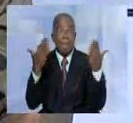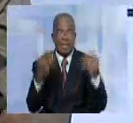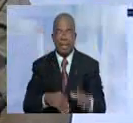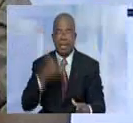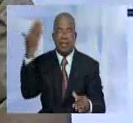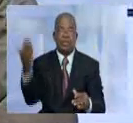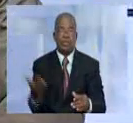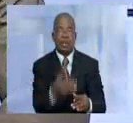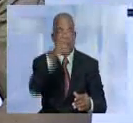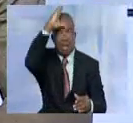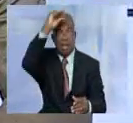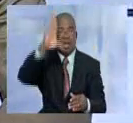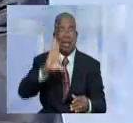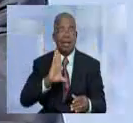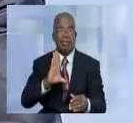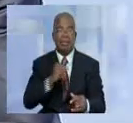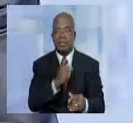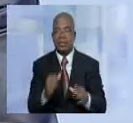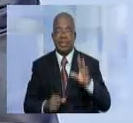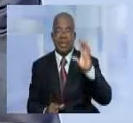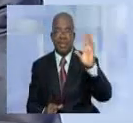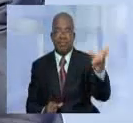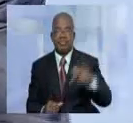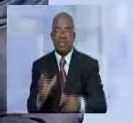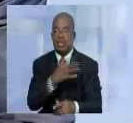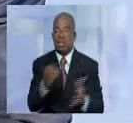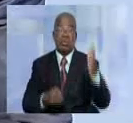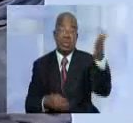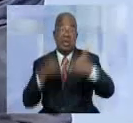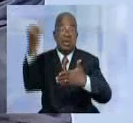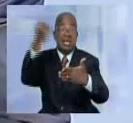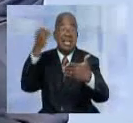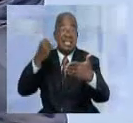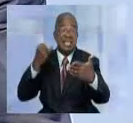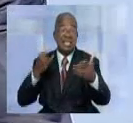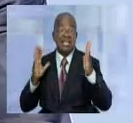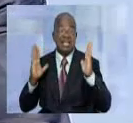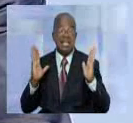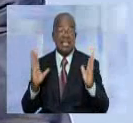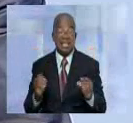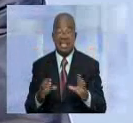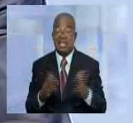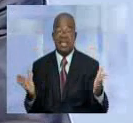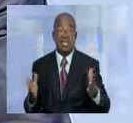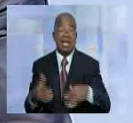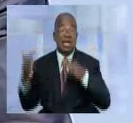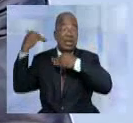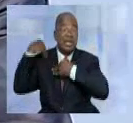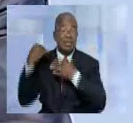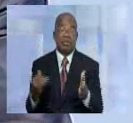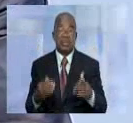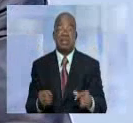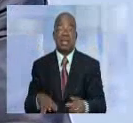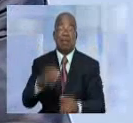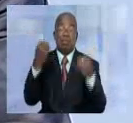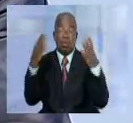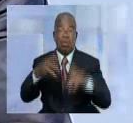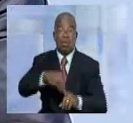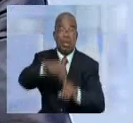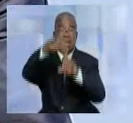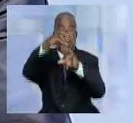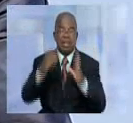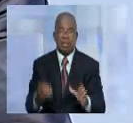M. Koupo Nyoleba, architecte en chef, vice-président de l'Ordre des architectes de Côte d'Ivoire. M. Koupo, merci d'avoir